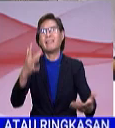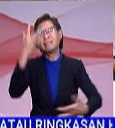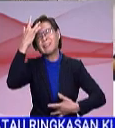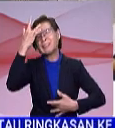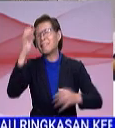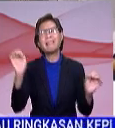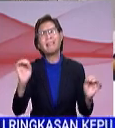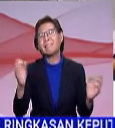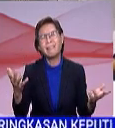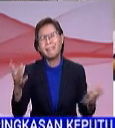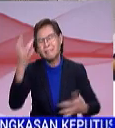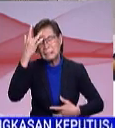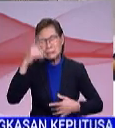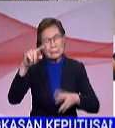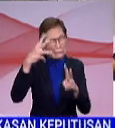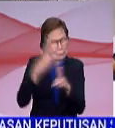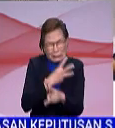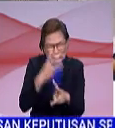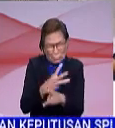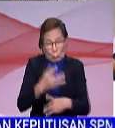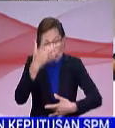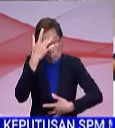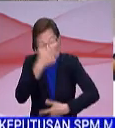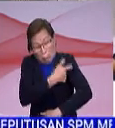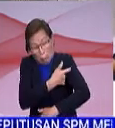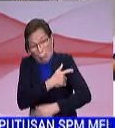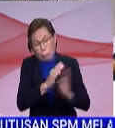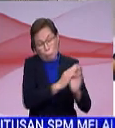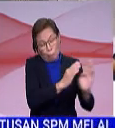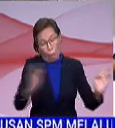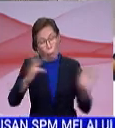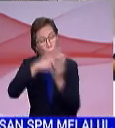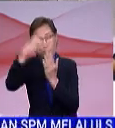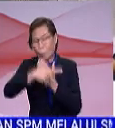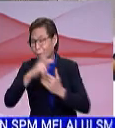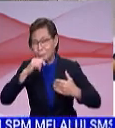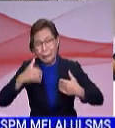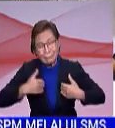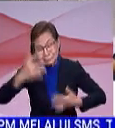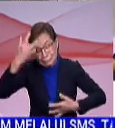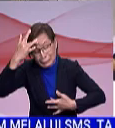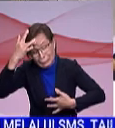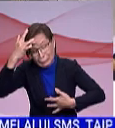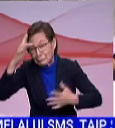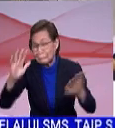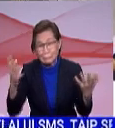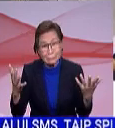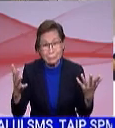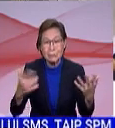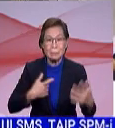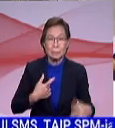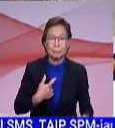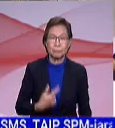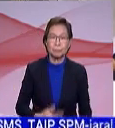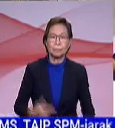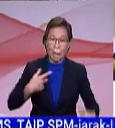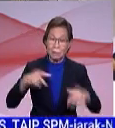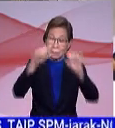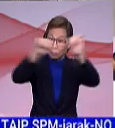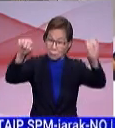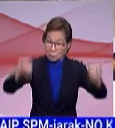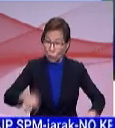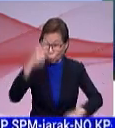yang teruk, yang sangat-sangat teruk sepanjang kita punya program. Okey, jadi kita dekat sini pun memang ada stesen